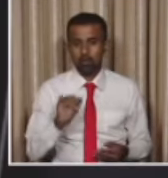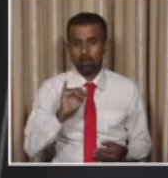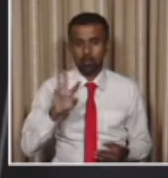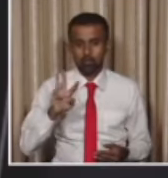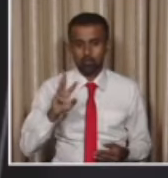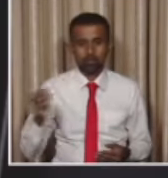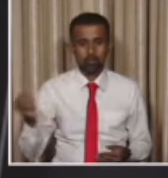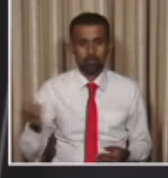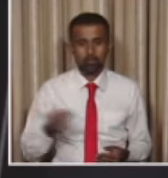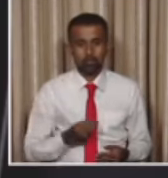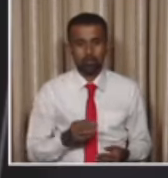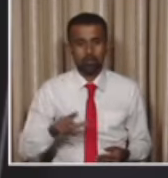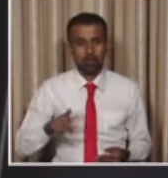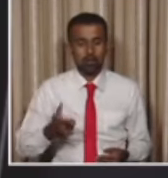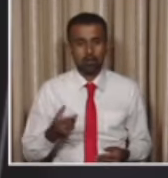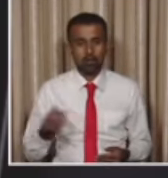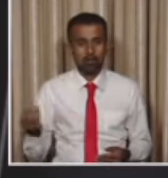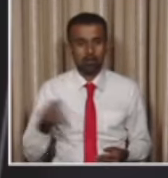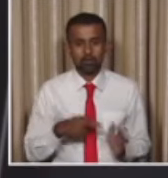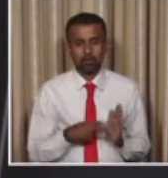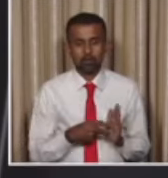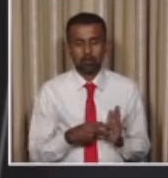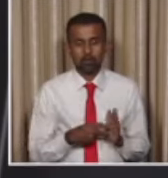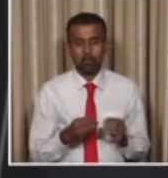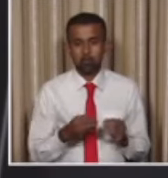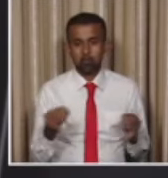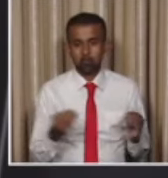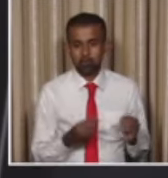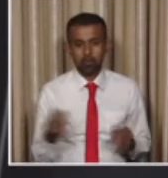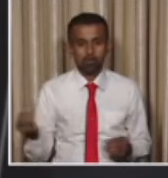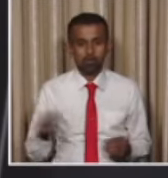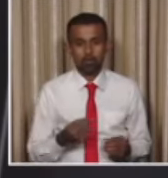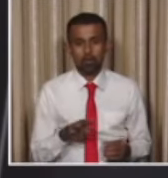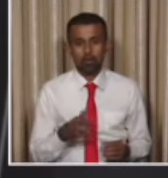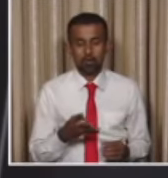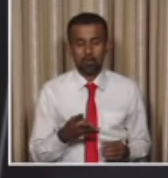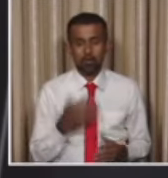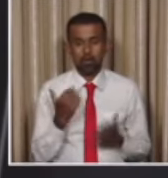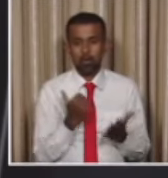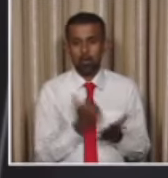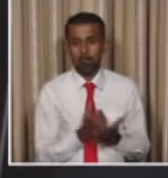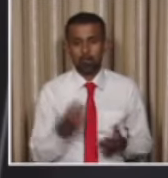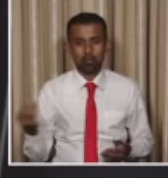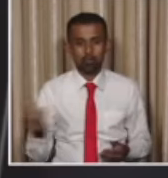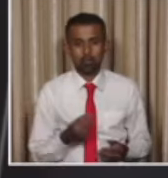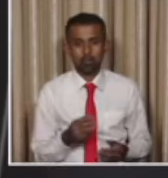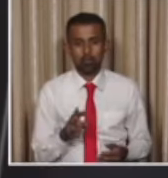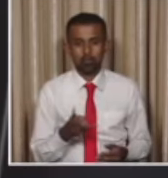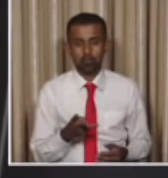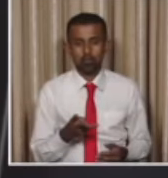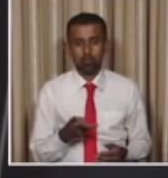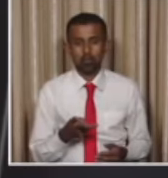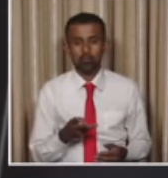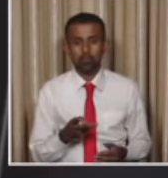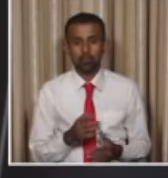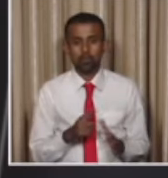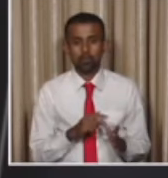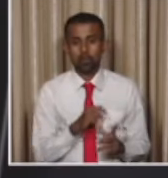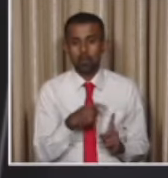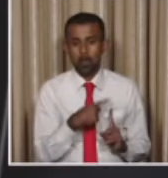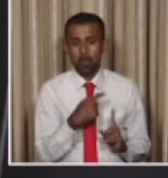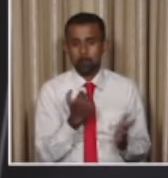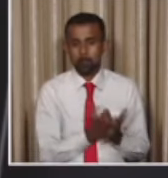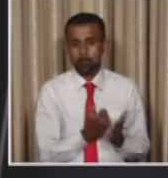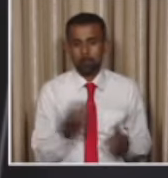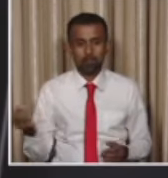දෙනවා. 700ක් budgetary support කියලා දෙනවා. 400ක් world bank එක දෙනවා. 300ක් asian development